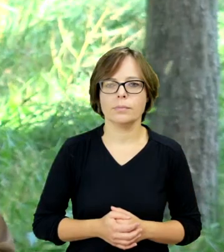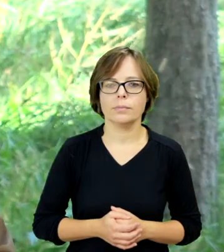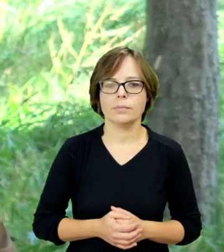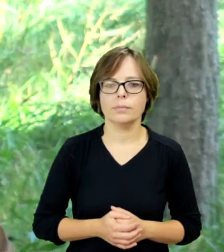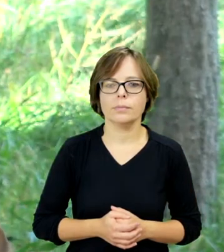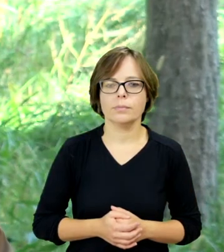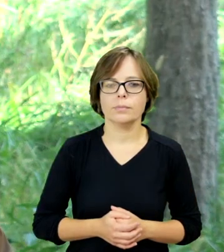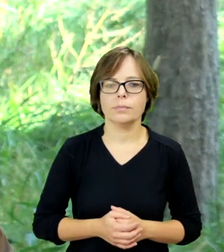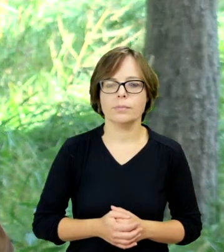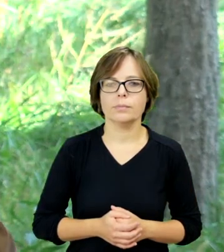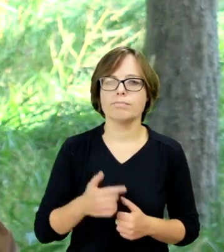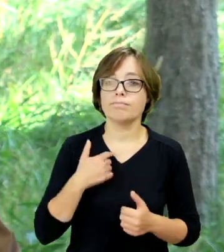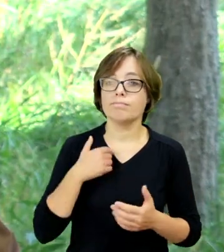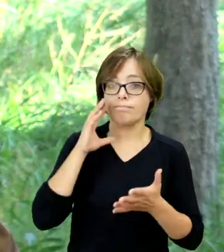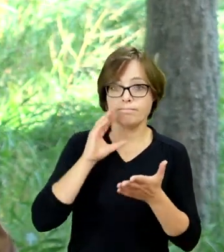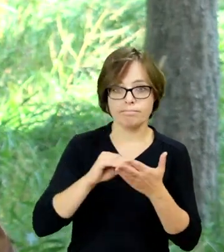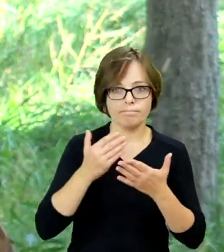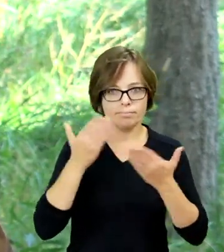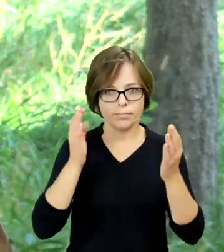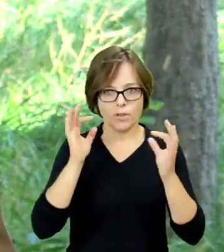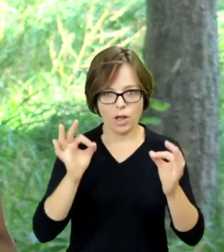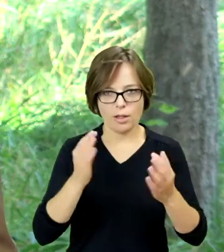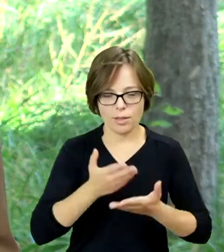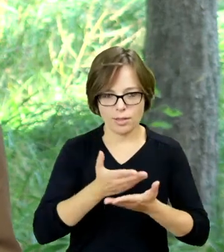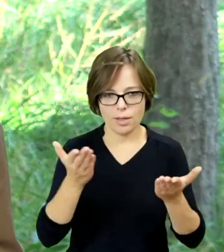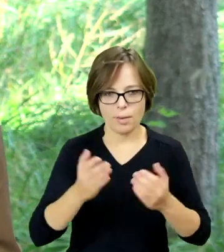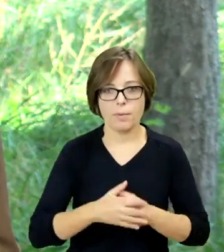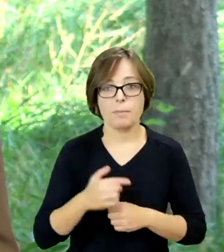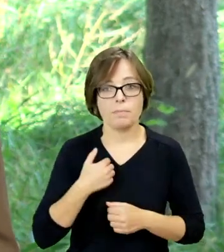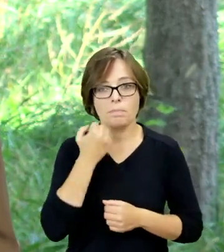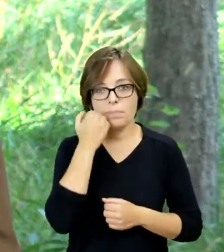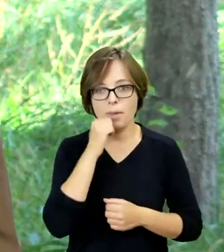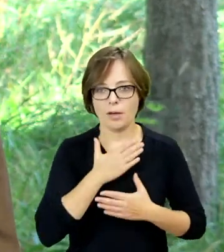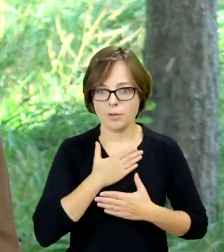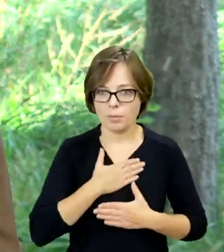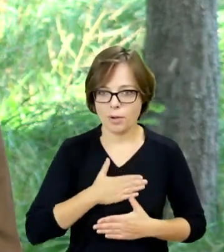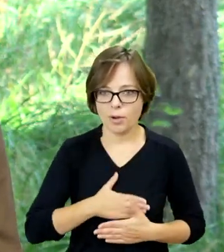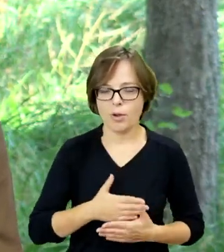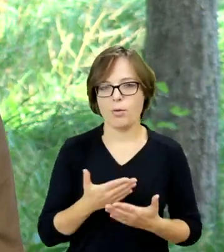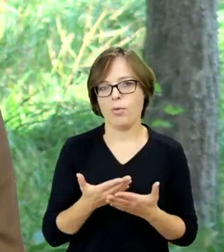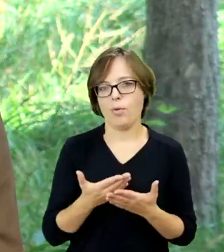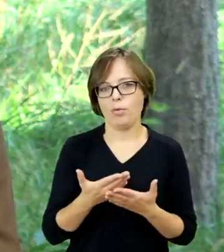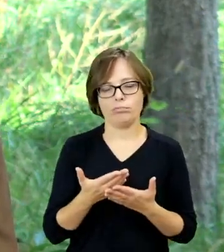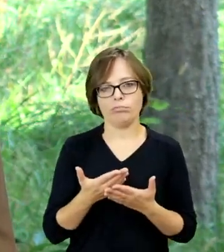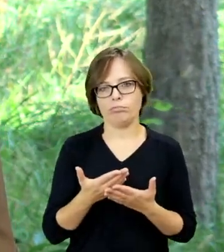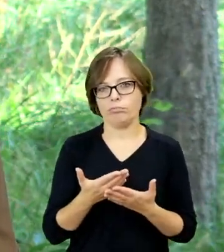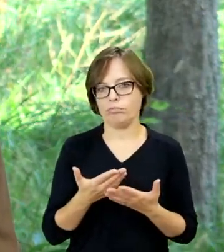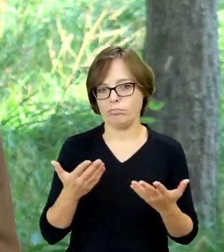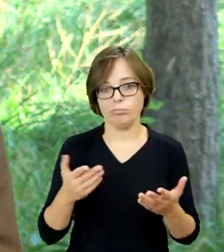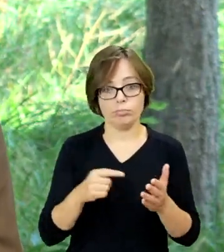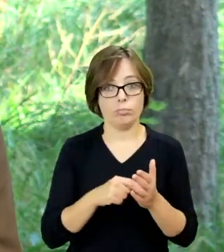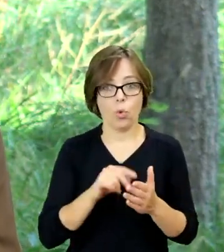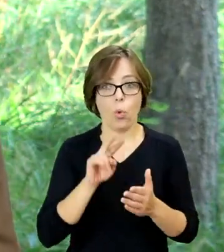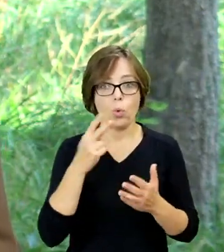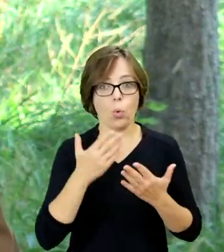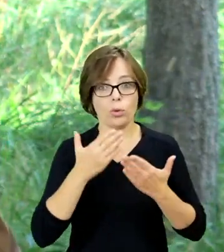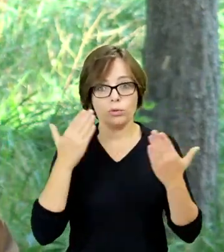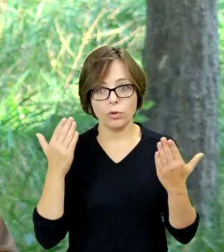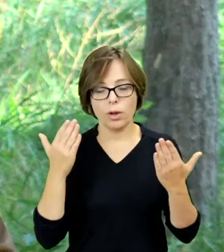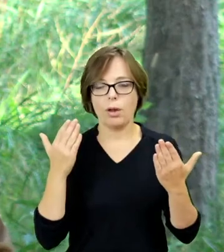To jeszcze raz dzień dobry Państwu. Bardzo mi miło, że ten drugi dzień